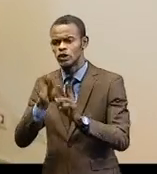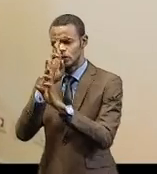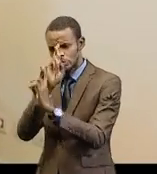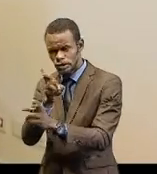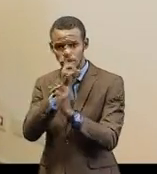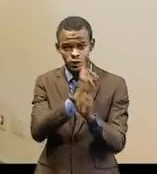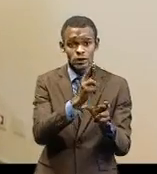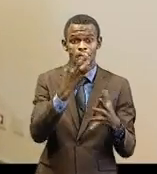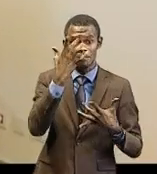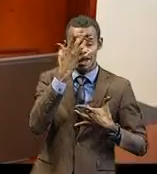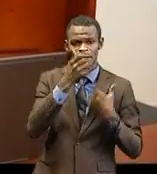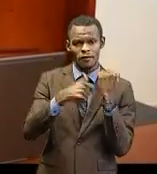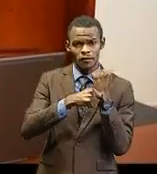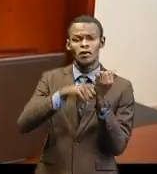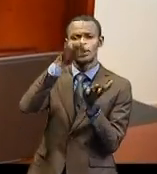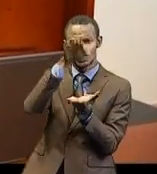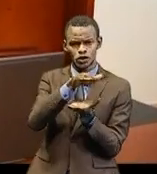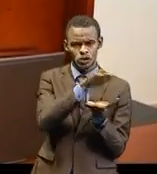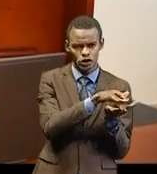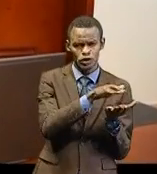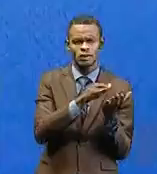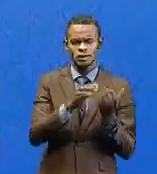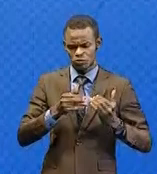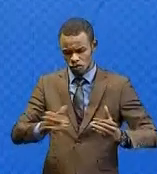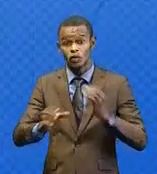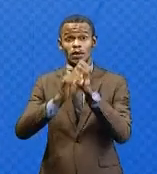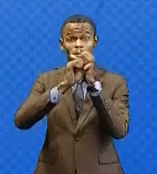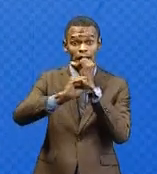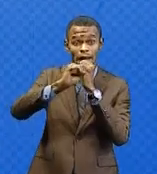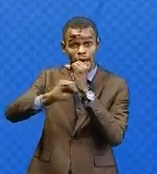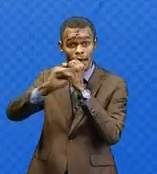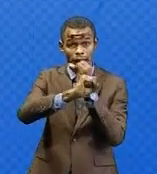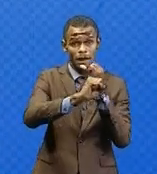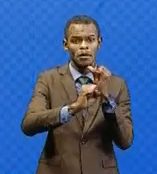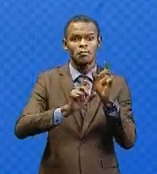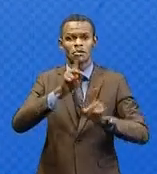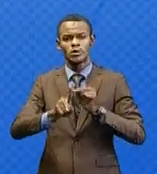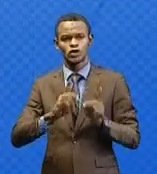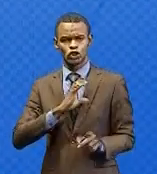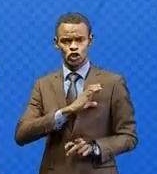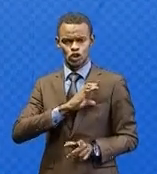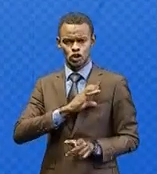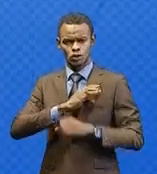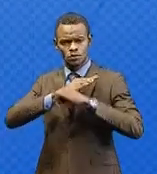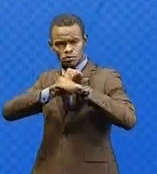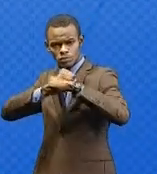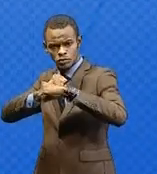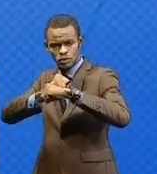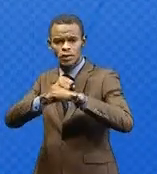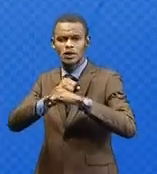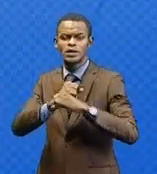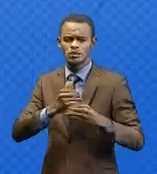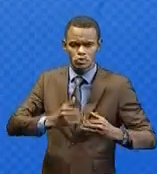de la sensibilisation au respect des gestes barrières ainsi que la poursuite de la campagne de vaccination permettent